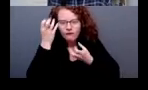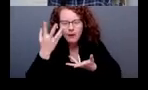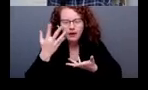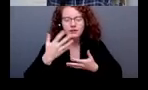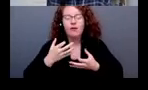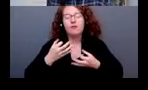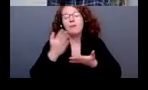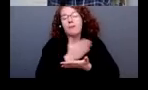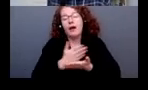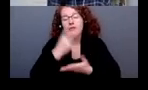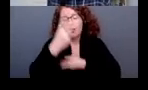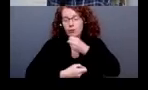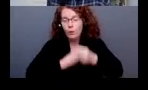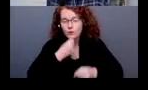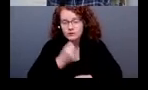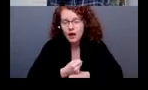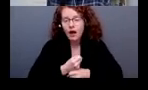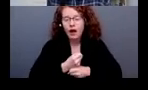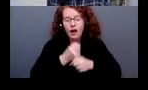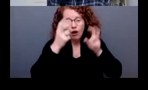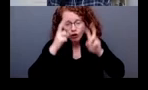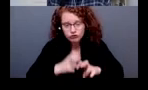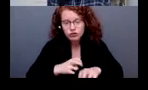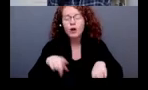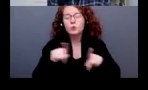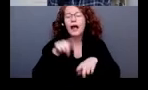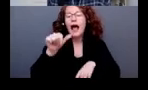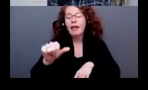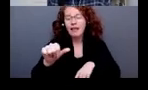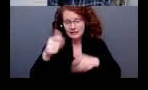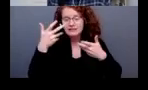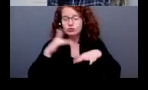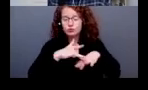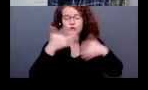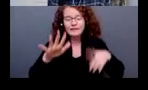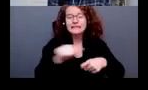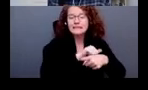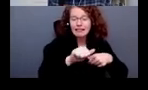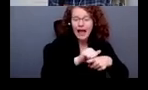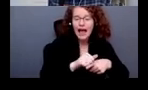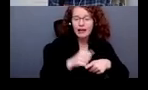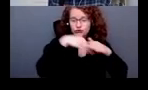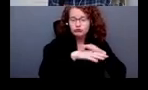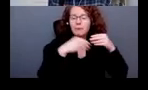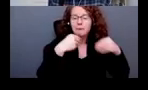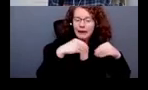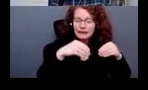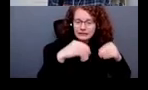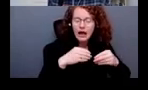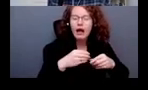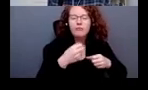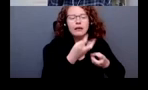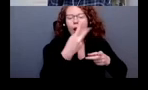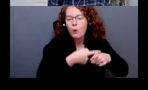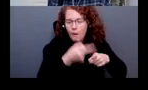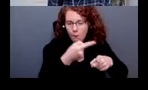d'entretien, Anaïs ne l'a pas mentionné, mais elle a fait un stage dans un de ces magasins pendant plusieurs mois, certaines boutiques, on est